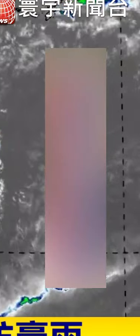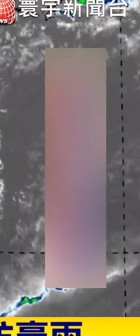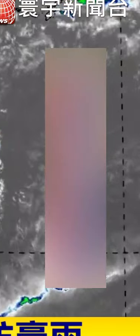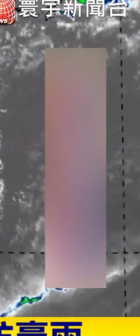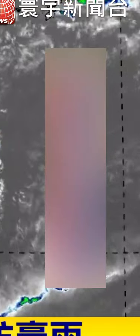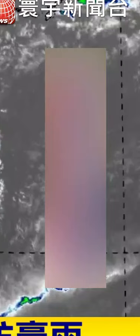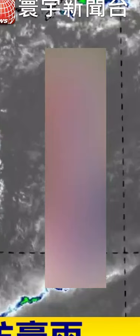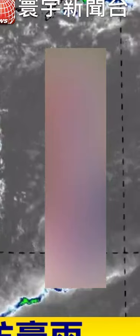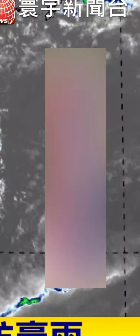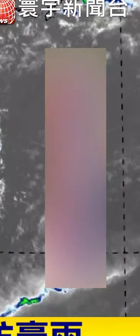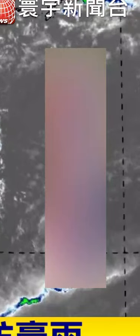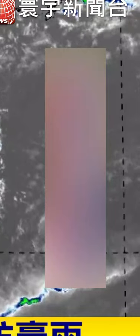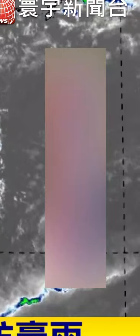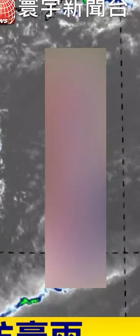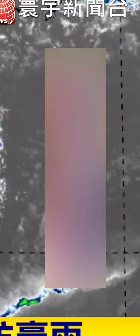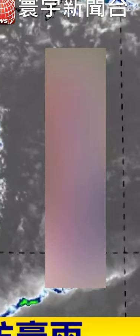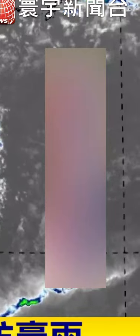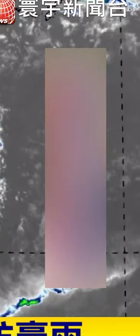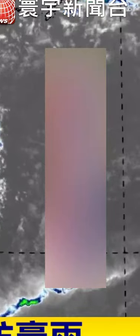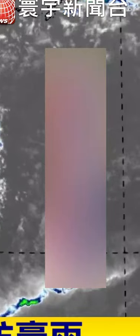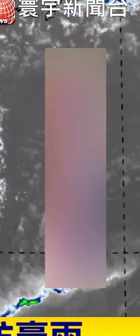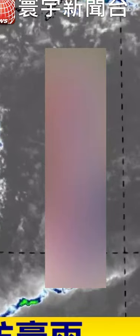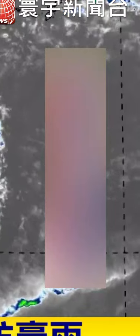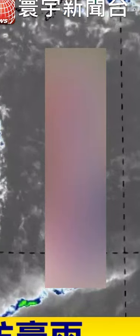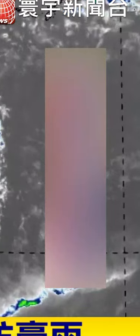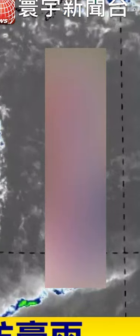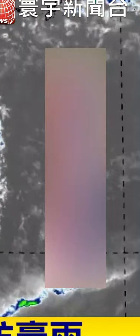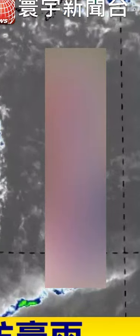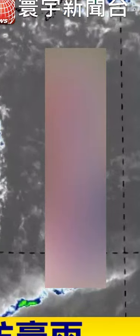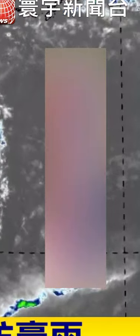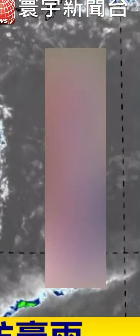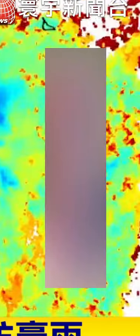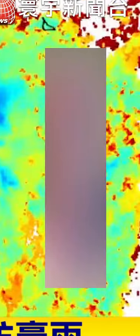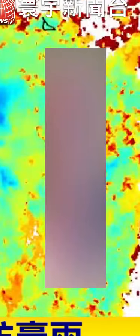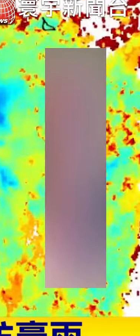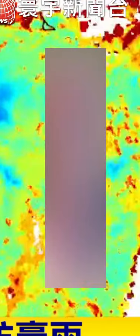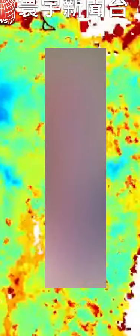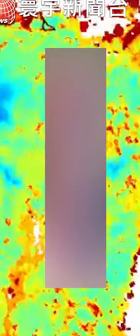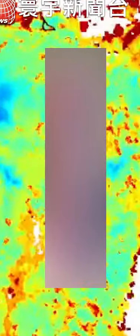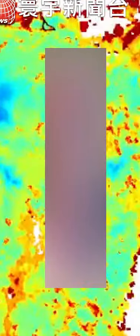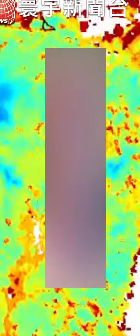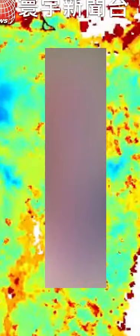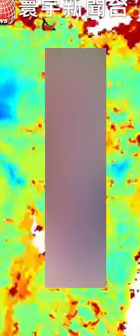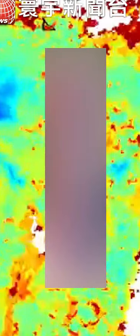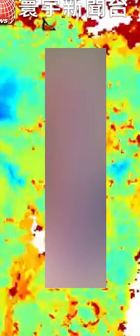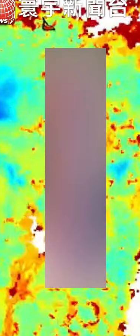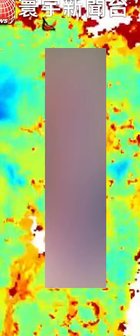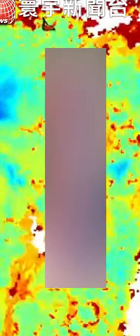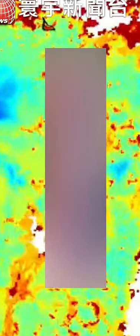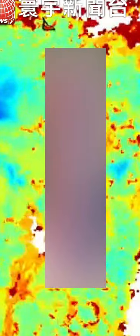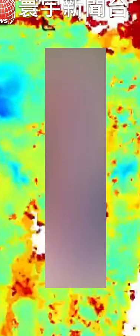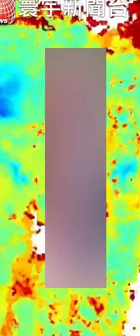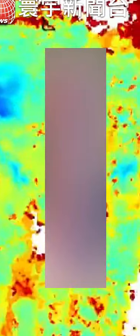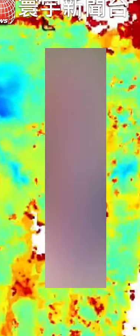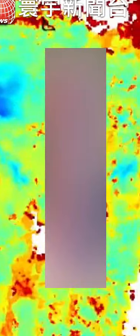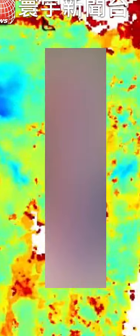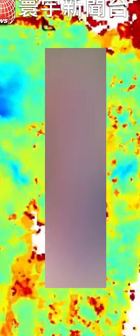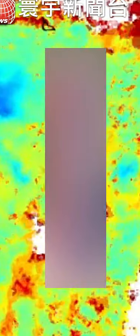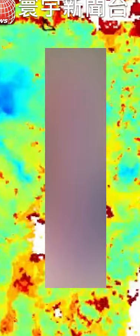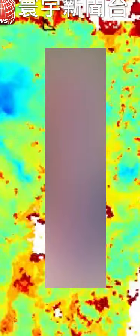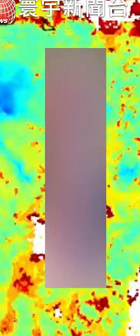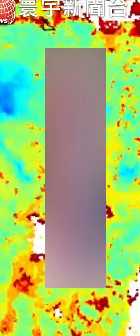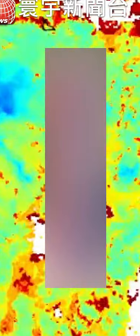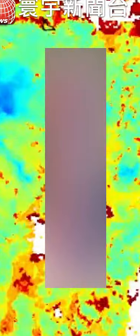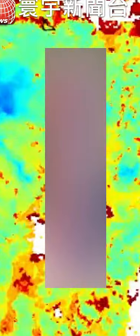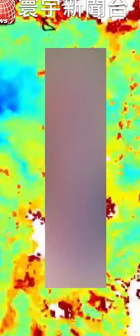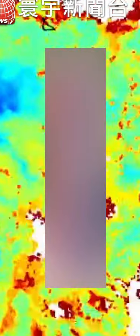春半岛、屏东、高雄以南地区，越晚降雨越明显。 这个台风目前在中线附近还是有些比较旺盛的这